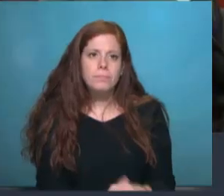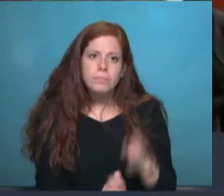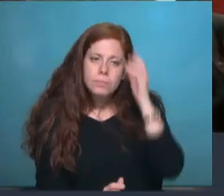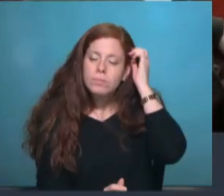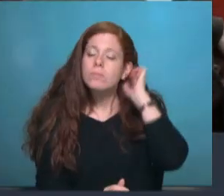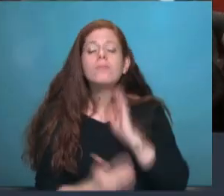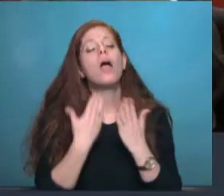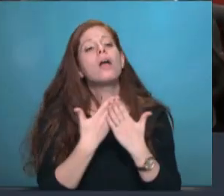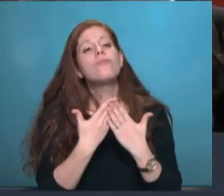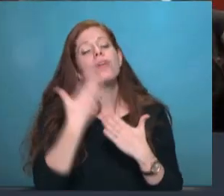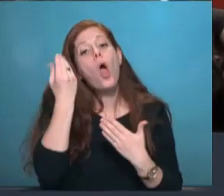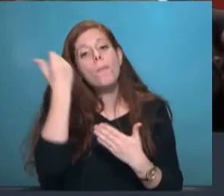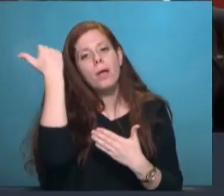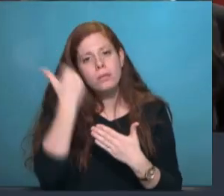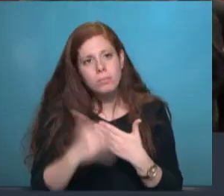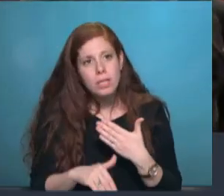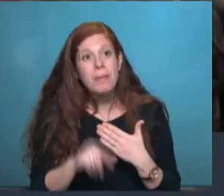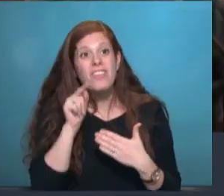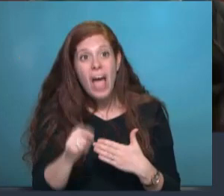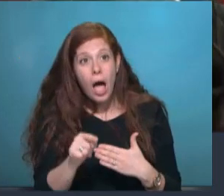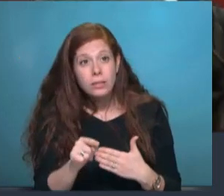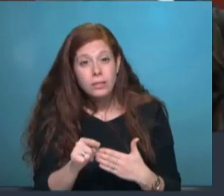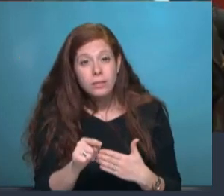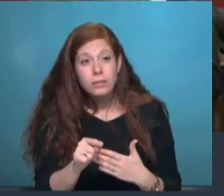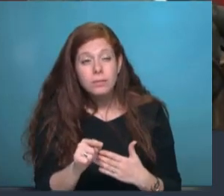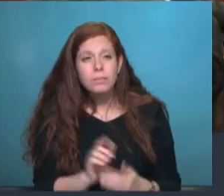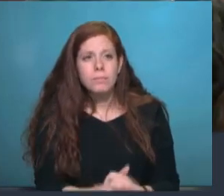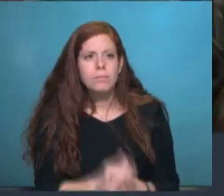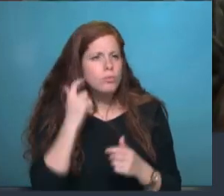התפילה מגיעה לסיומה, ואז